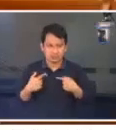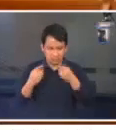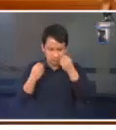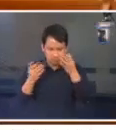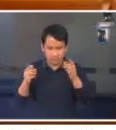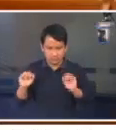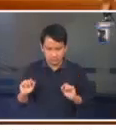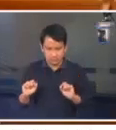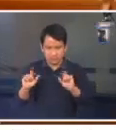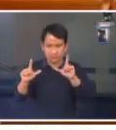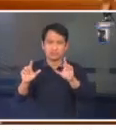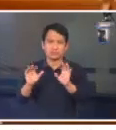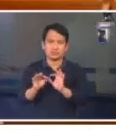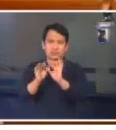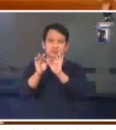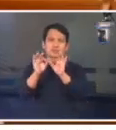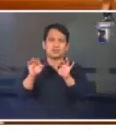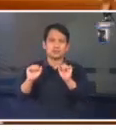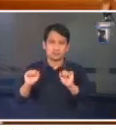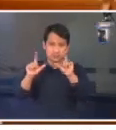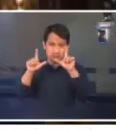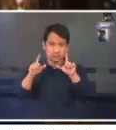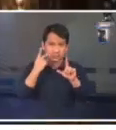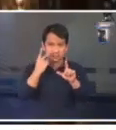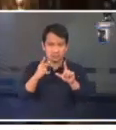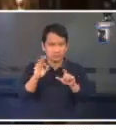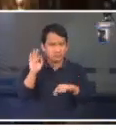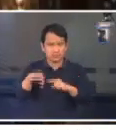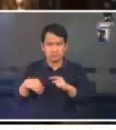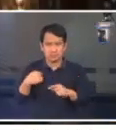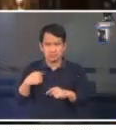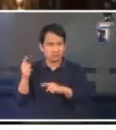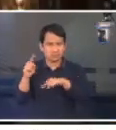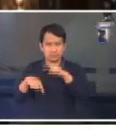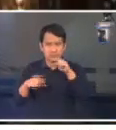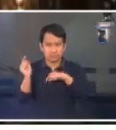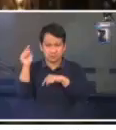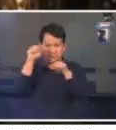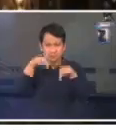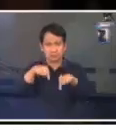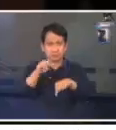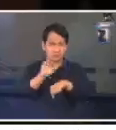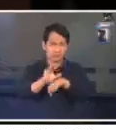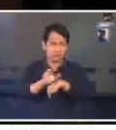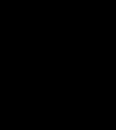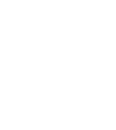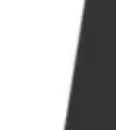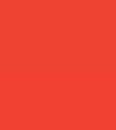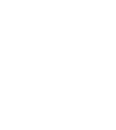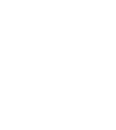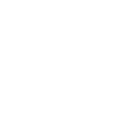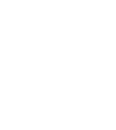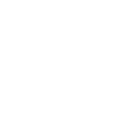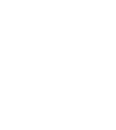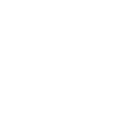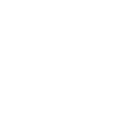live streaming ng Simbang Gabi para sa mga hindi personal na makapupunta sa mga simbahan.